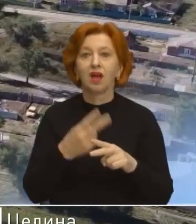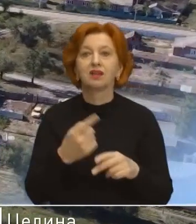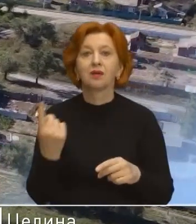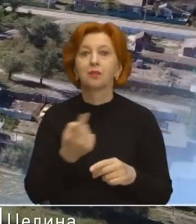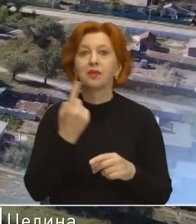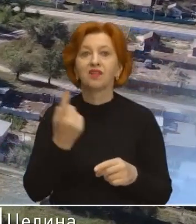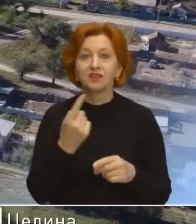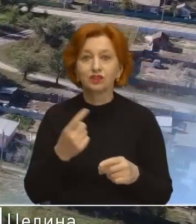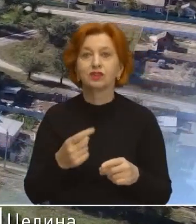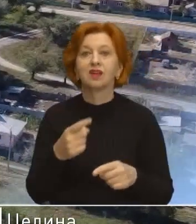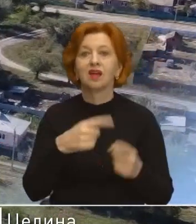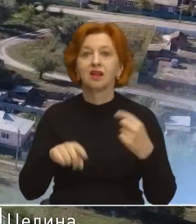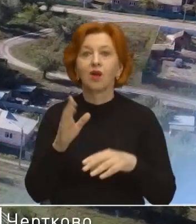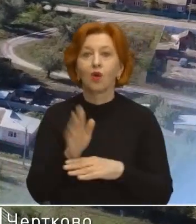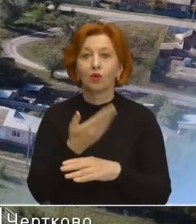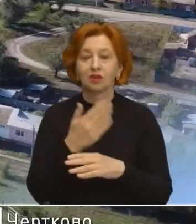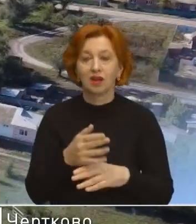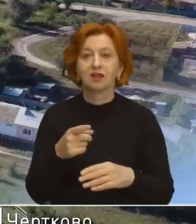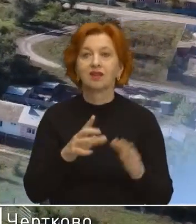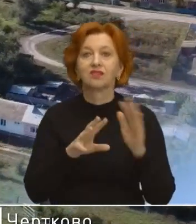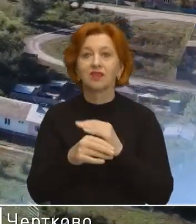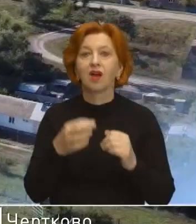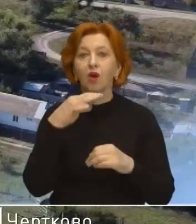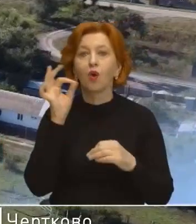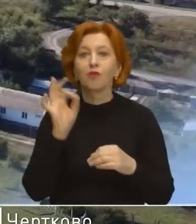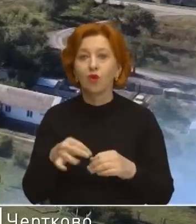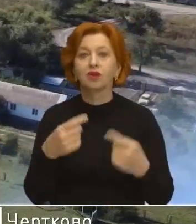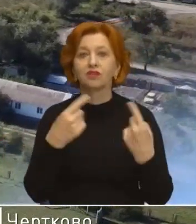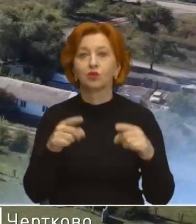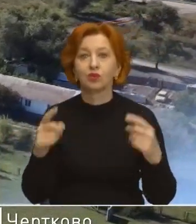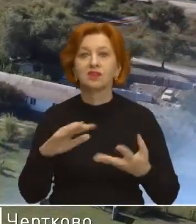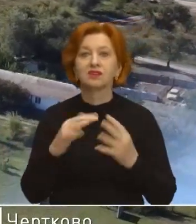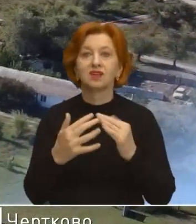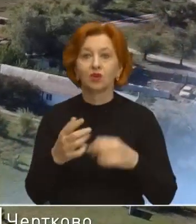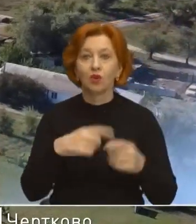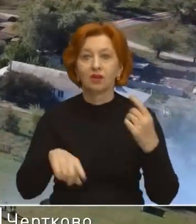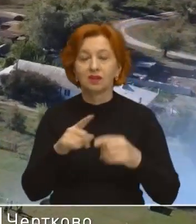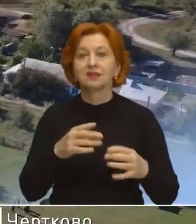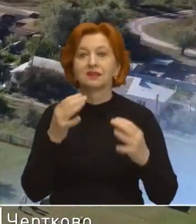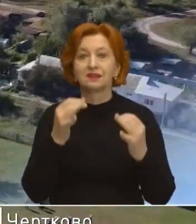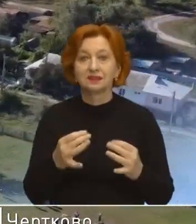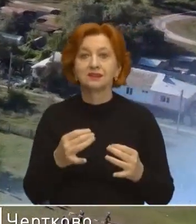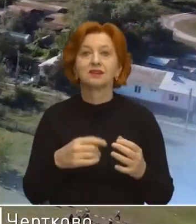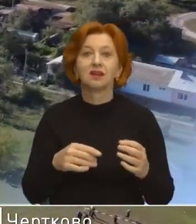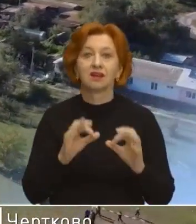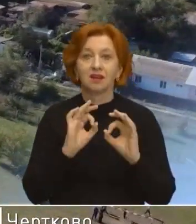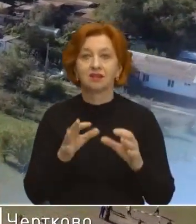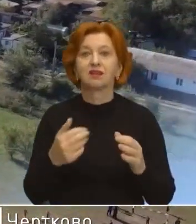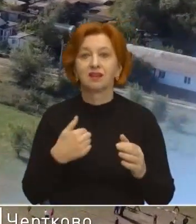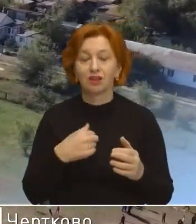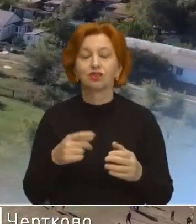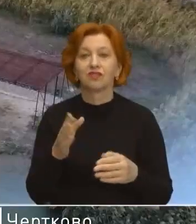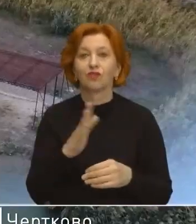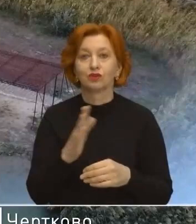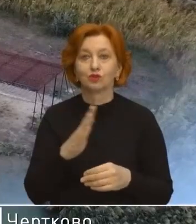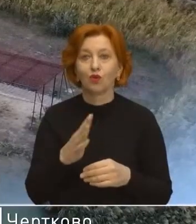участников разные по тематике. Часть из них касаются комфортности среды в городах и селах, развития цифровых технологий в образовании и массового